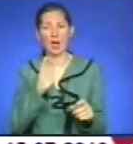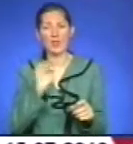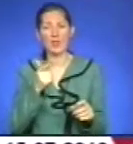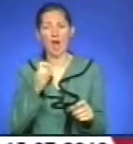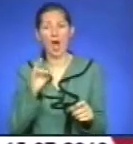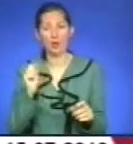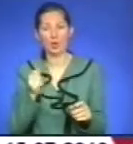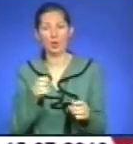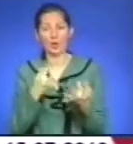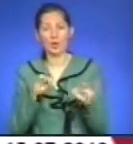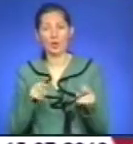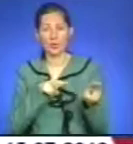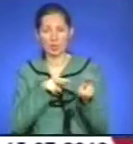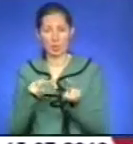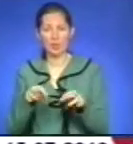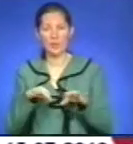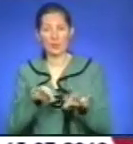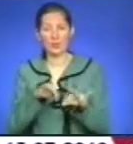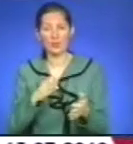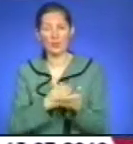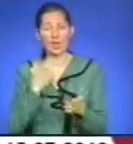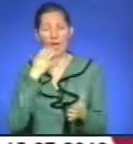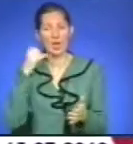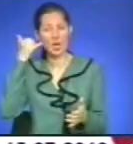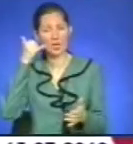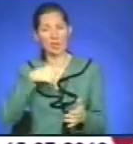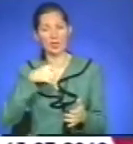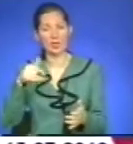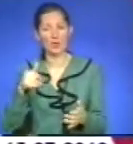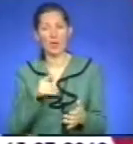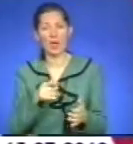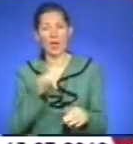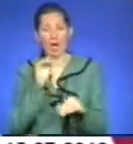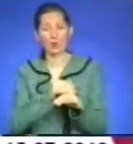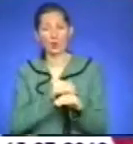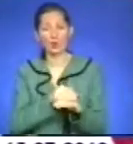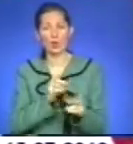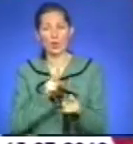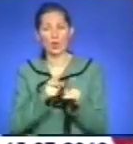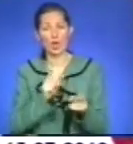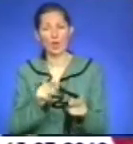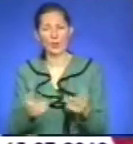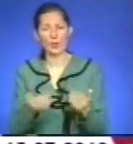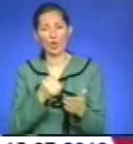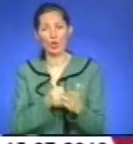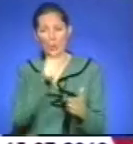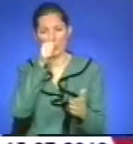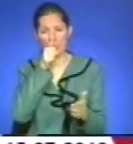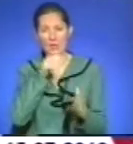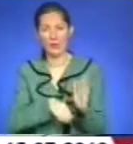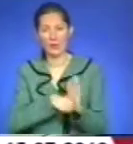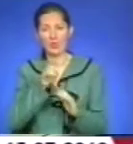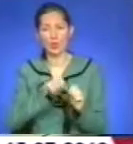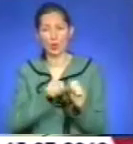У міській раді діє гаряча лінія за телефоном 5080, де фіксують скарги громадян. Навіть до місячника підвищення